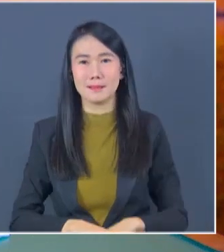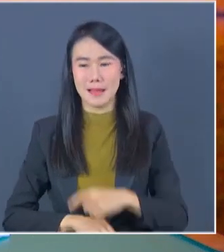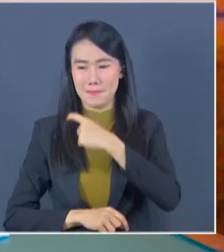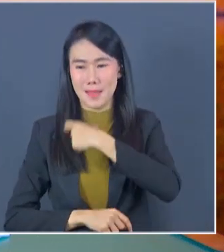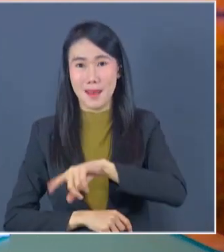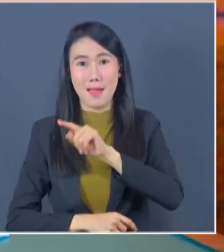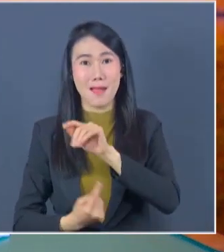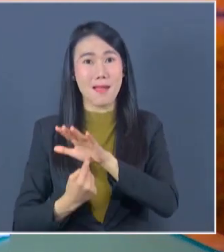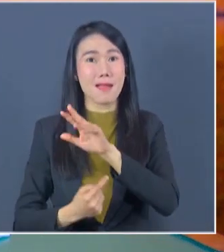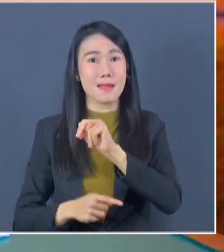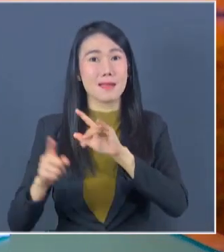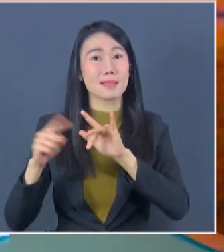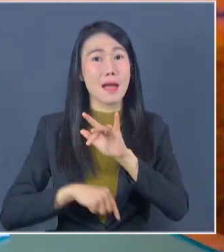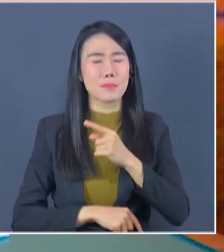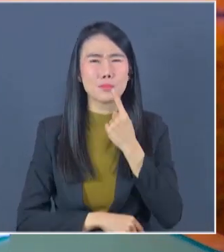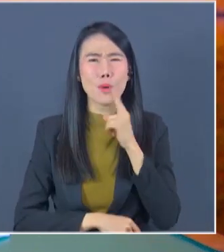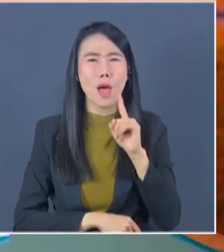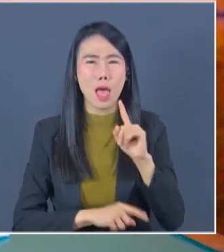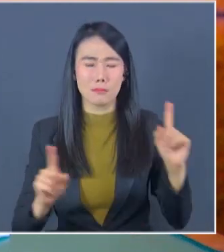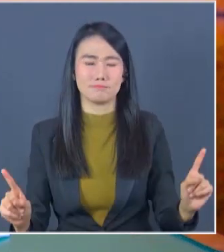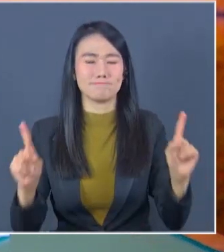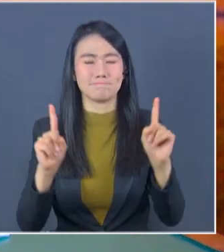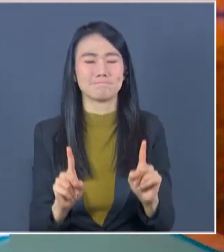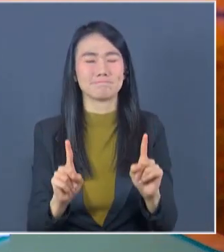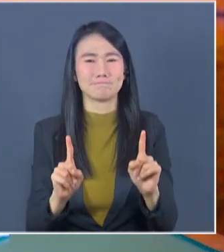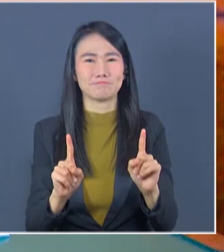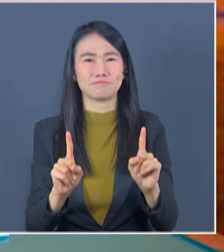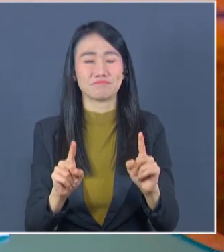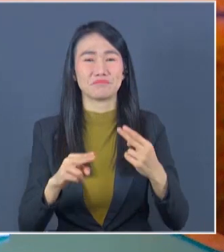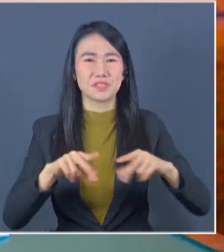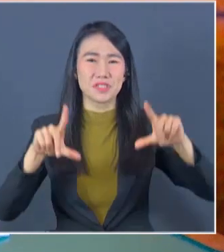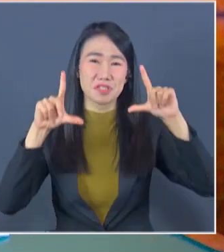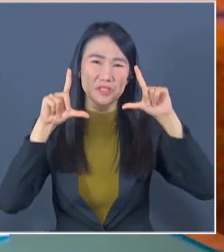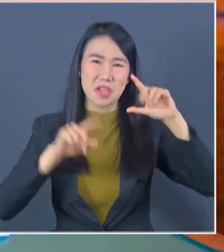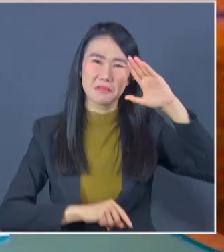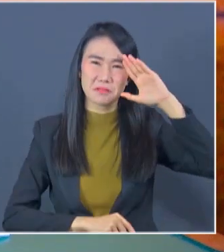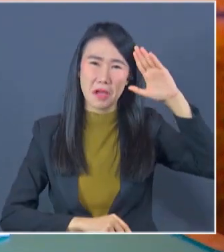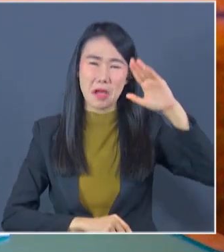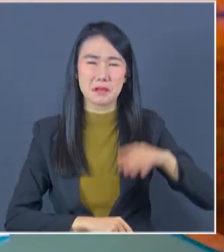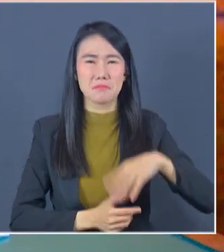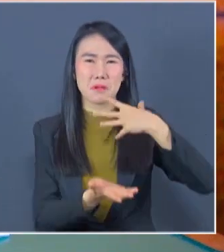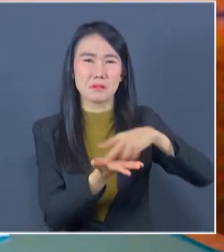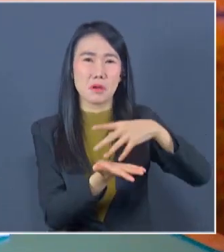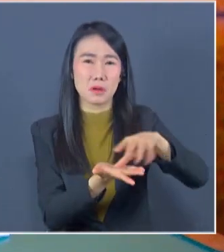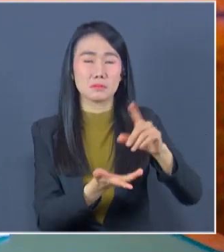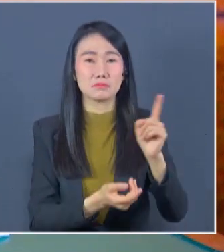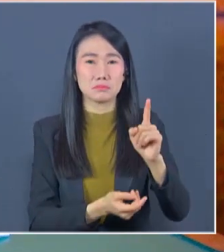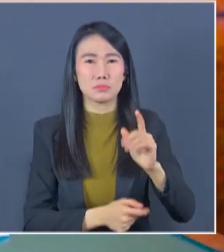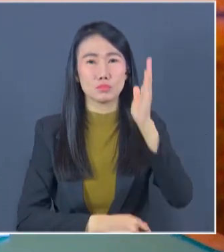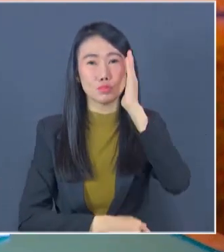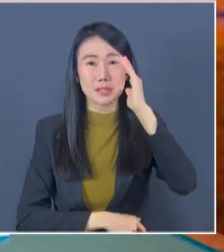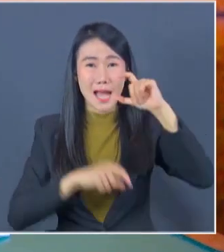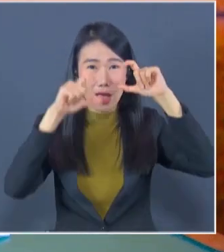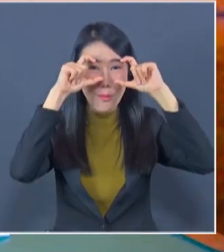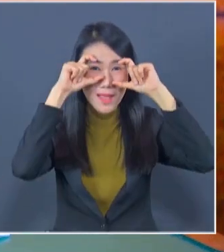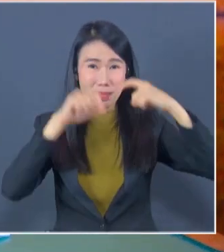มครับเหมือนกับว่าออกมาตอกย้ำความสัมพันธ์ระหว่างระดับนายพลกับทนายตั้มอีกครั้งหนึ่งโดยคุณชูวิทย์เนี่ยนะครับ